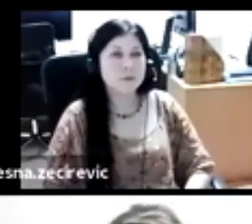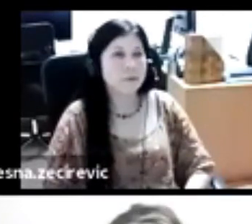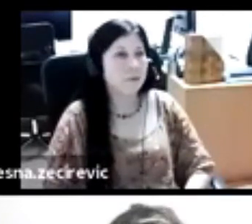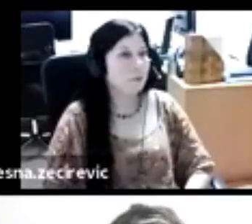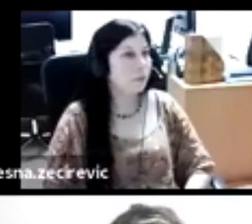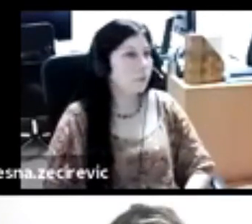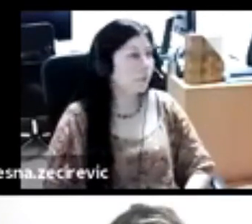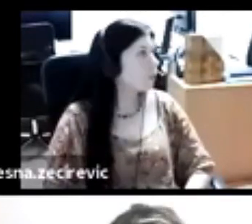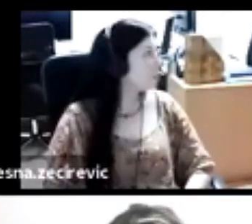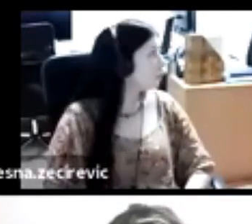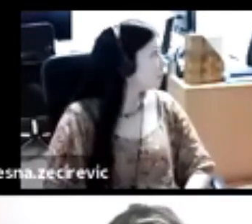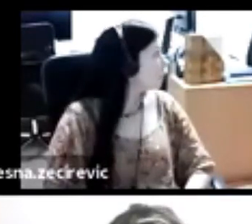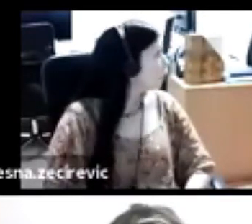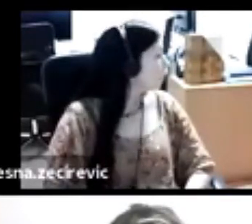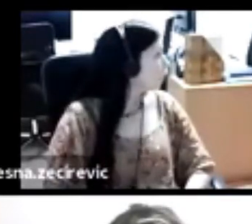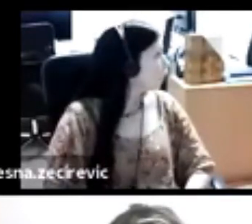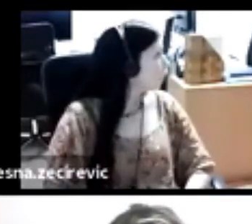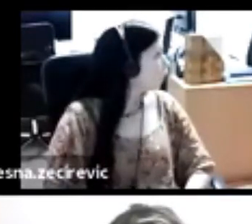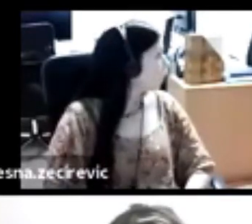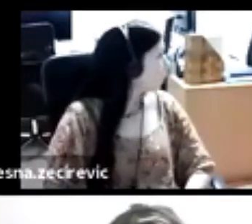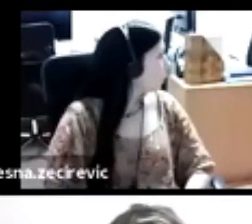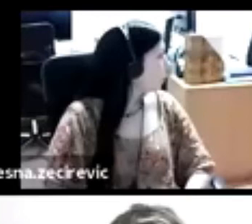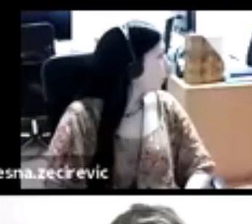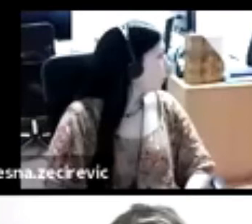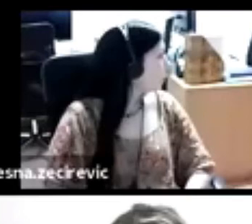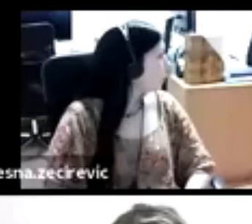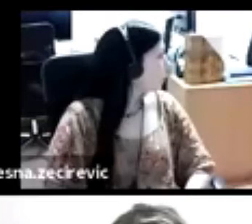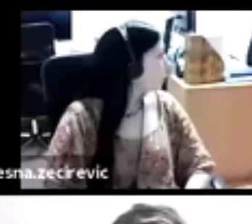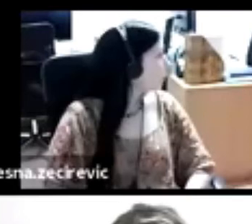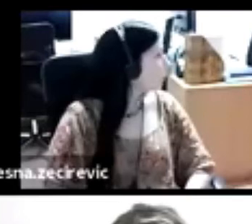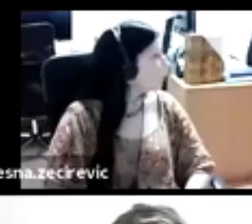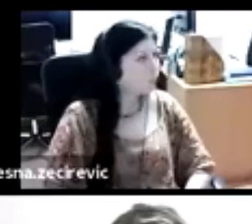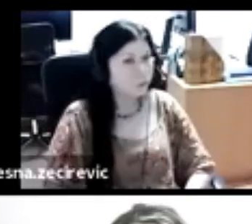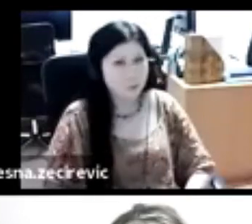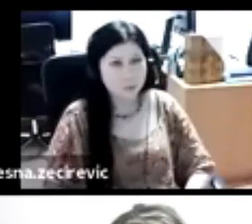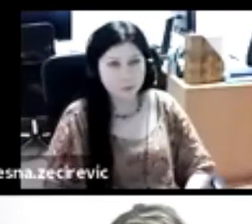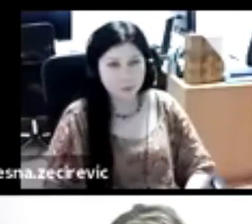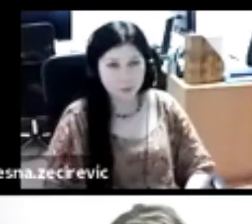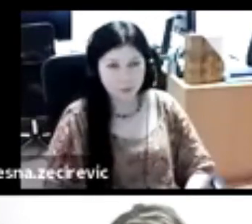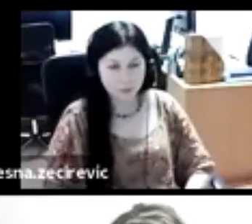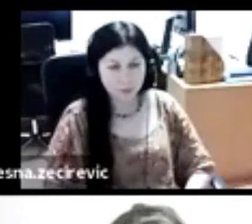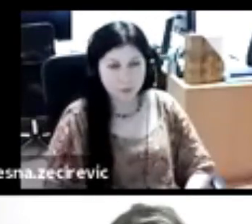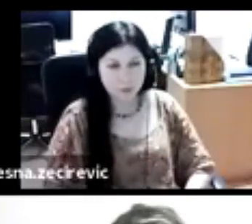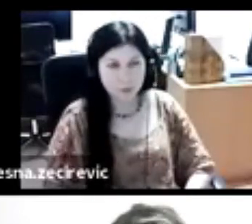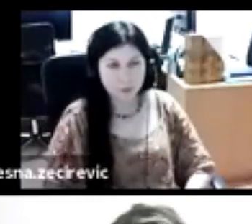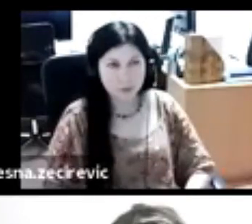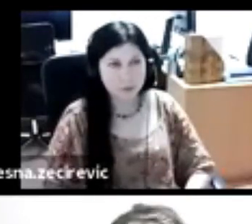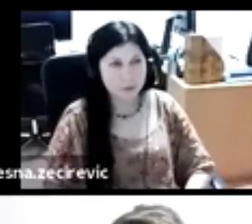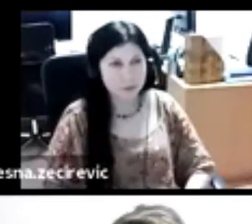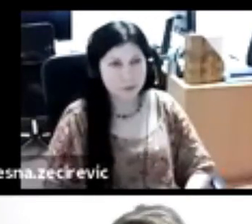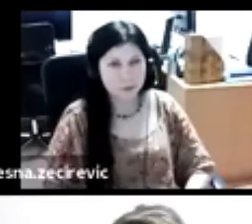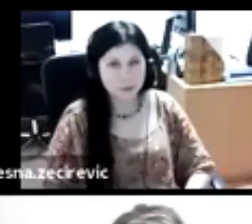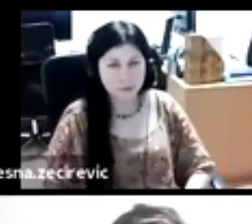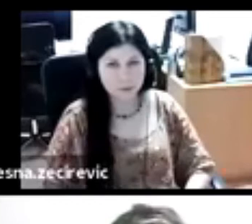jer oni na obavijesti recimo na vratima stave samo fiksni telefon kako će osoba gluha koja ne čuje kontaktirati. Znači